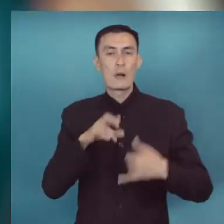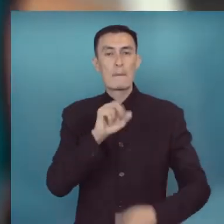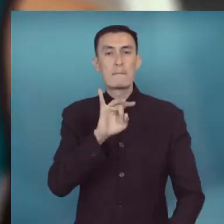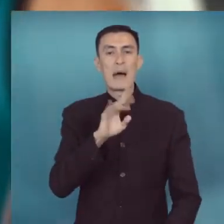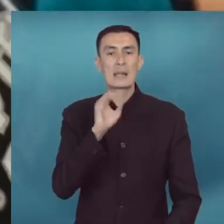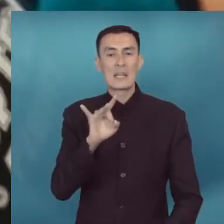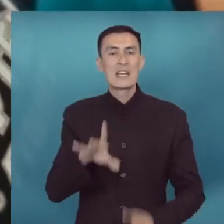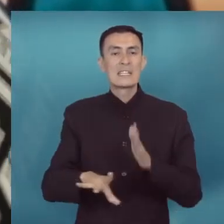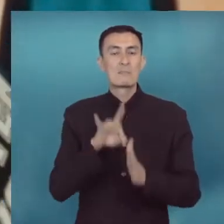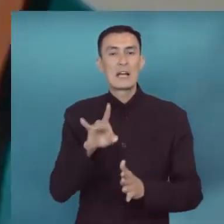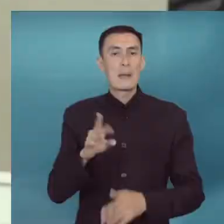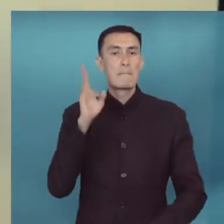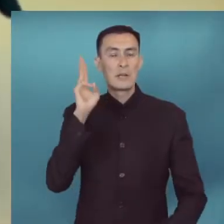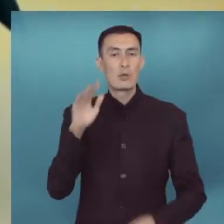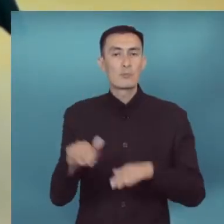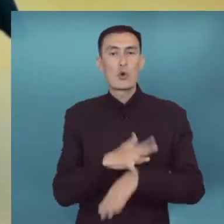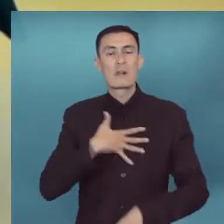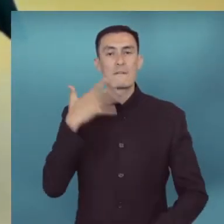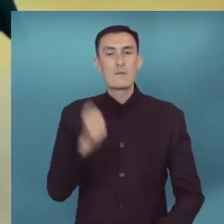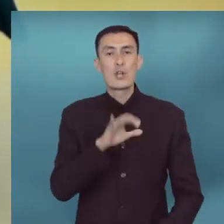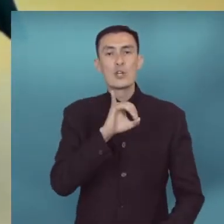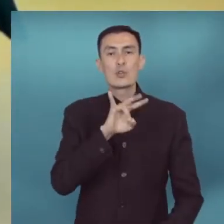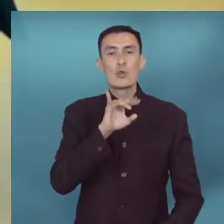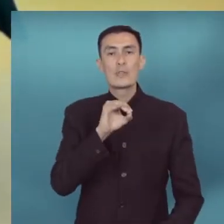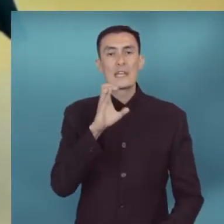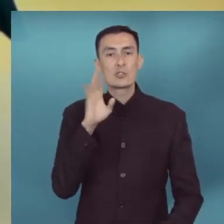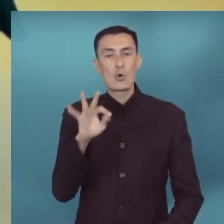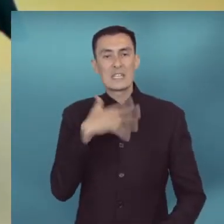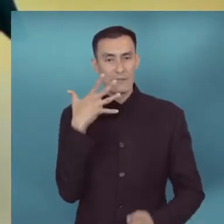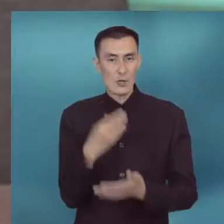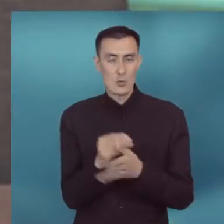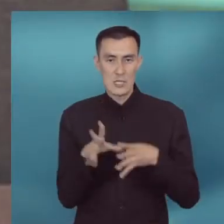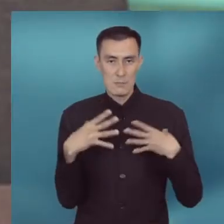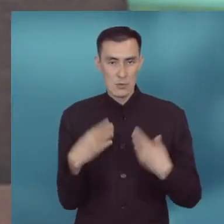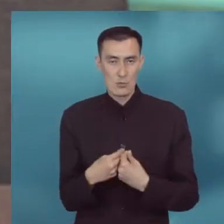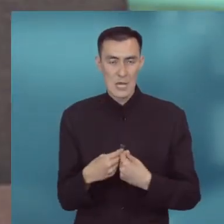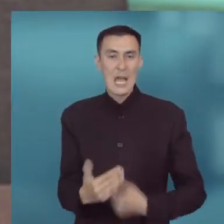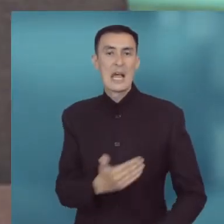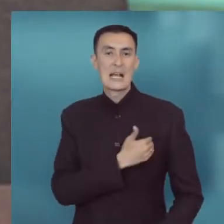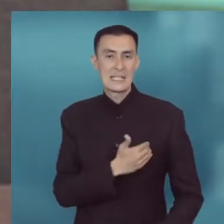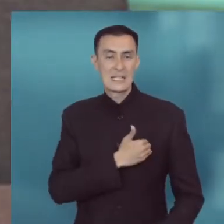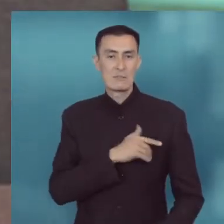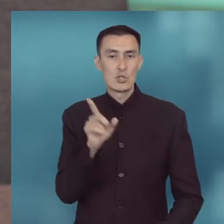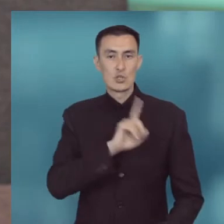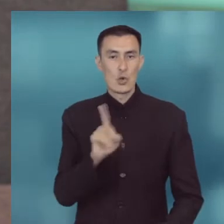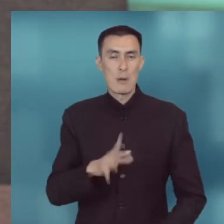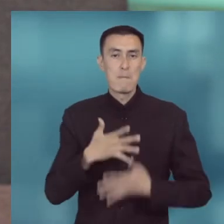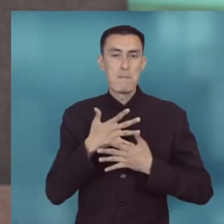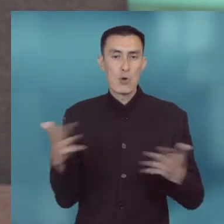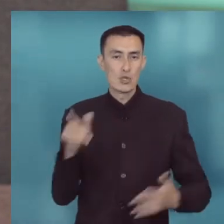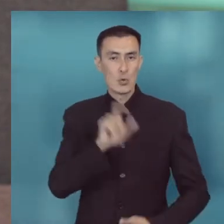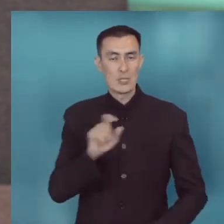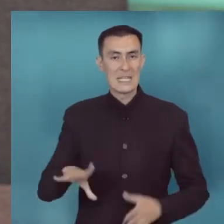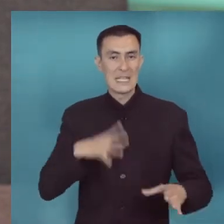Баркера, избрание послом доброй воли ЮНЕСКО и свою семью. Хотелось бы, чтобы больше